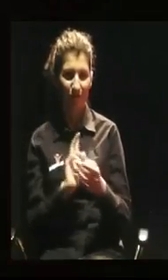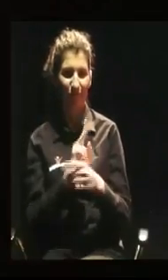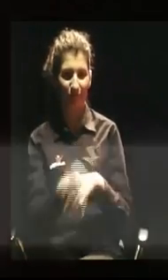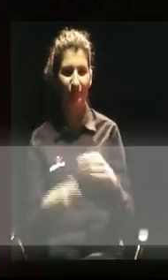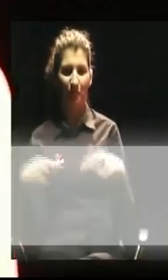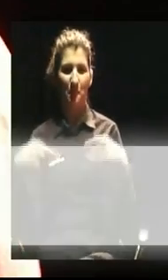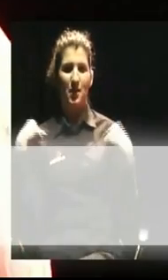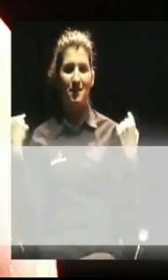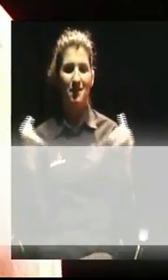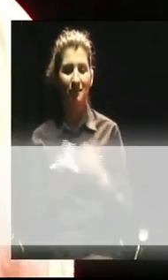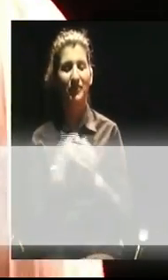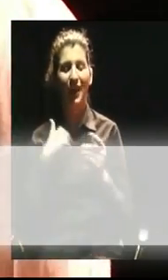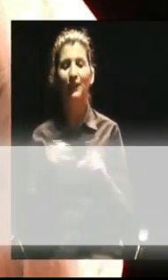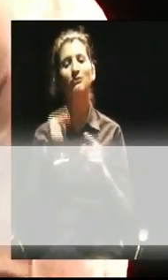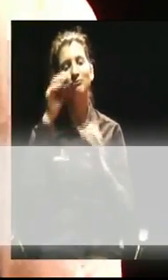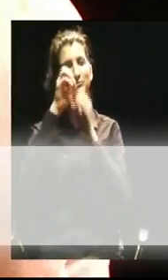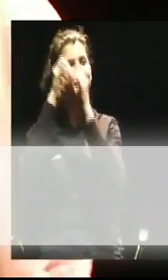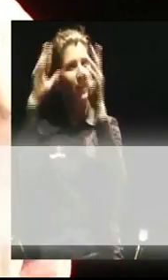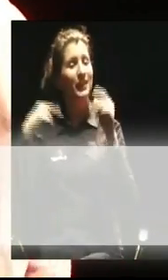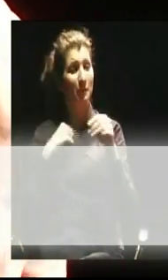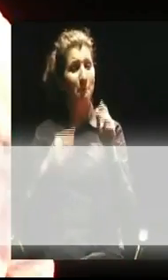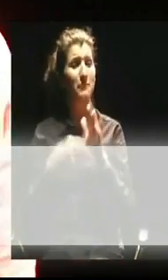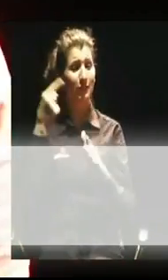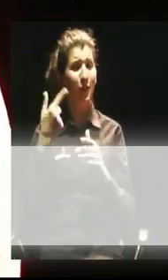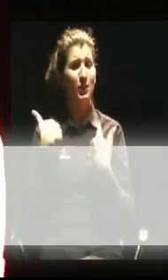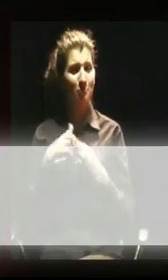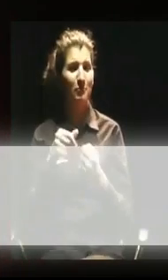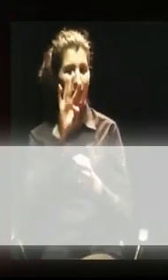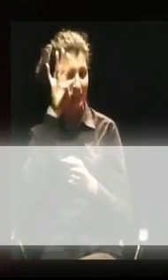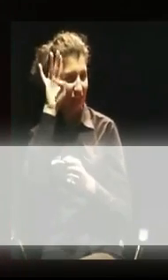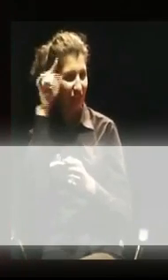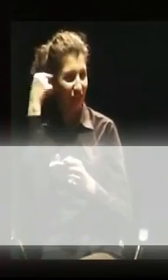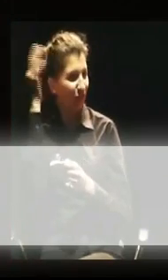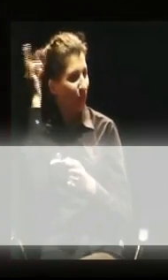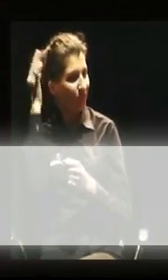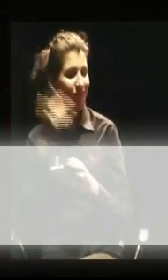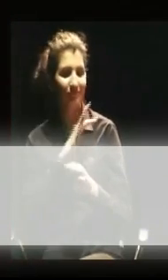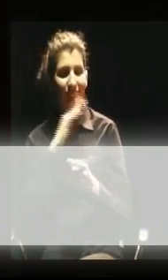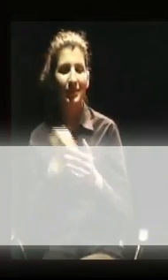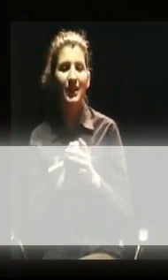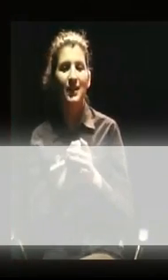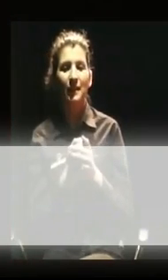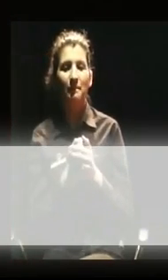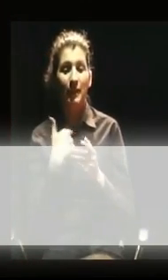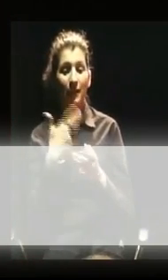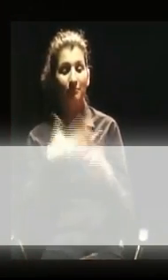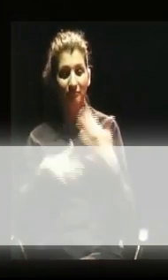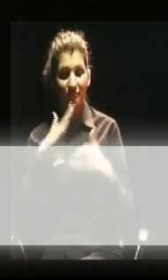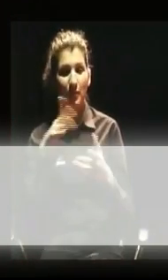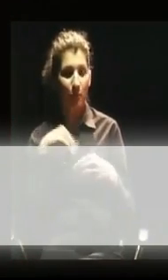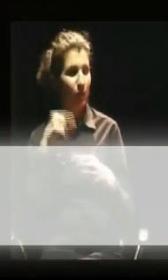Więc mam wrażenie, że ja też tu jestem pierwszym siwym i bardzo dziękuję, że mogę